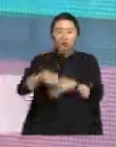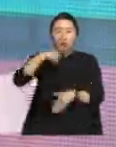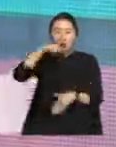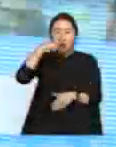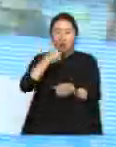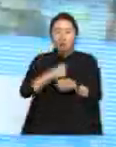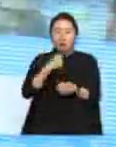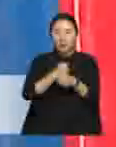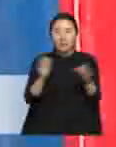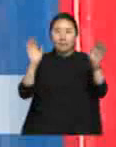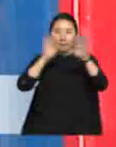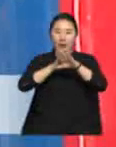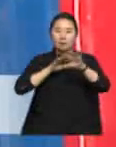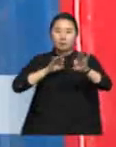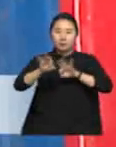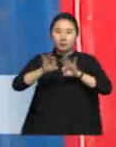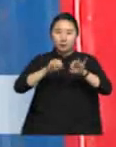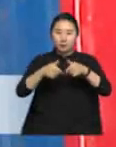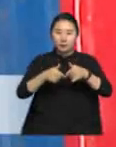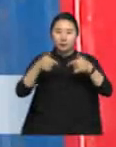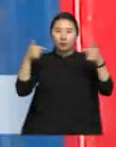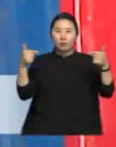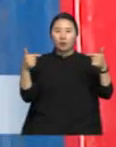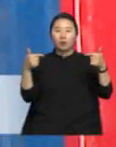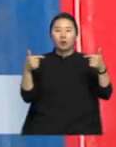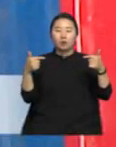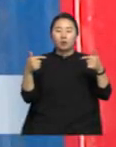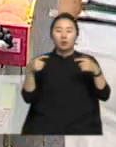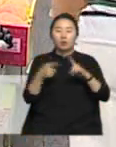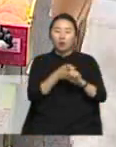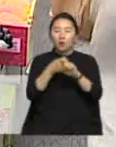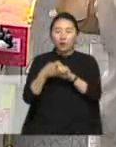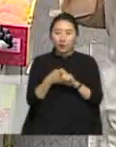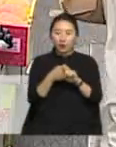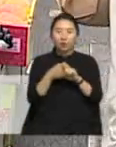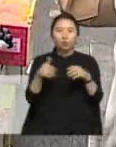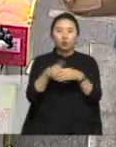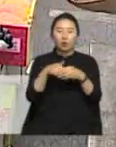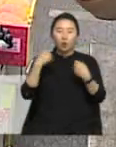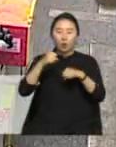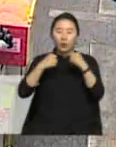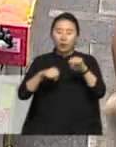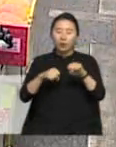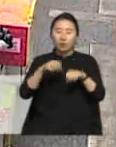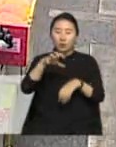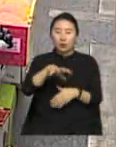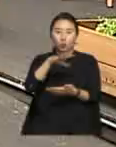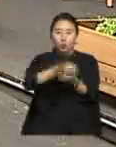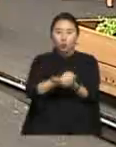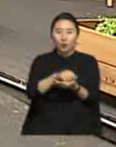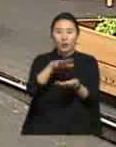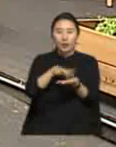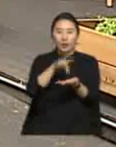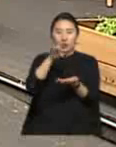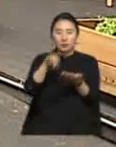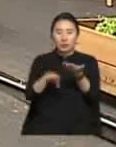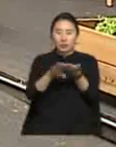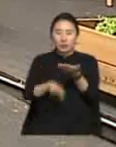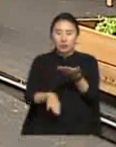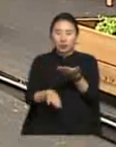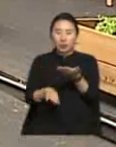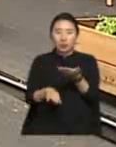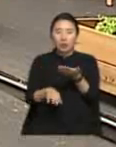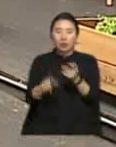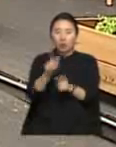통해 야간 먹거리 시장 활성화, 인근 시장 연계 방안, 문화공연 장소 확보가 핵심입니다. 지하상가